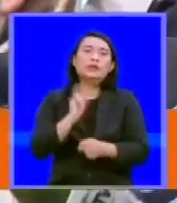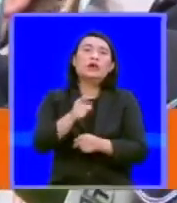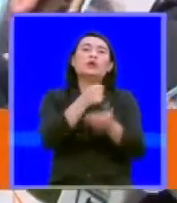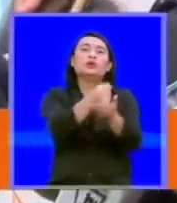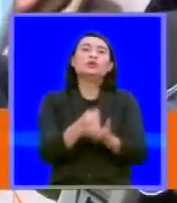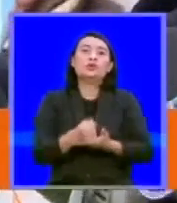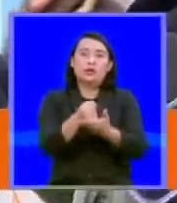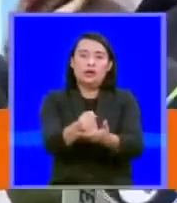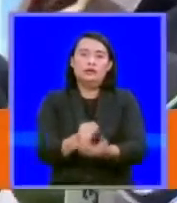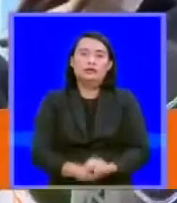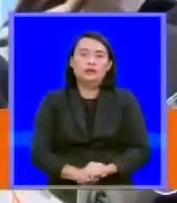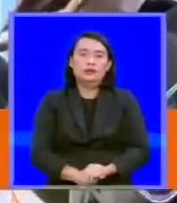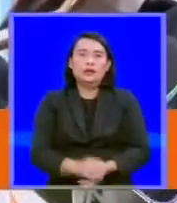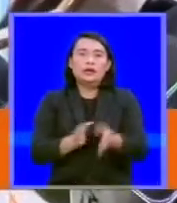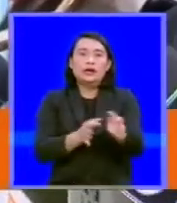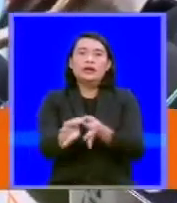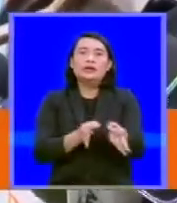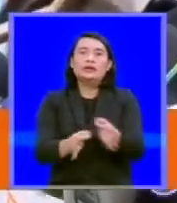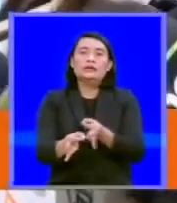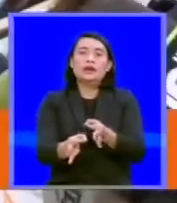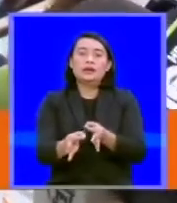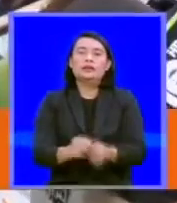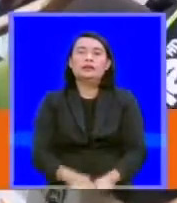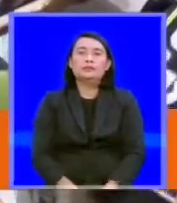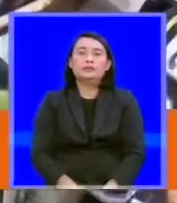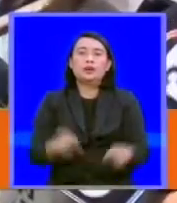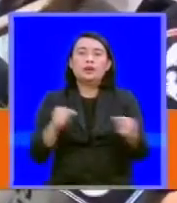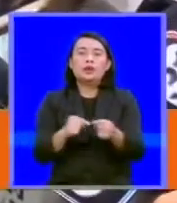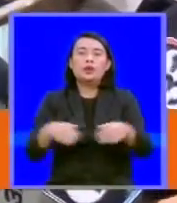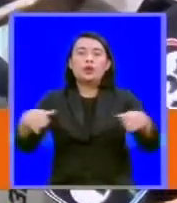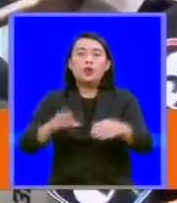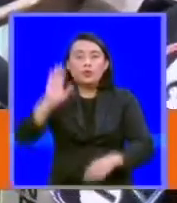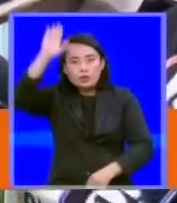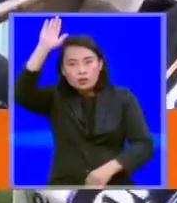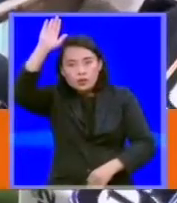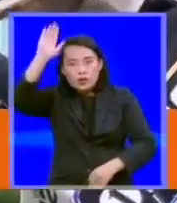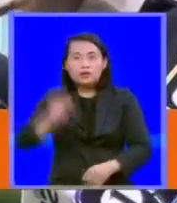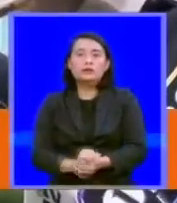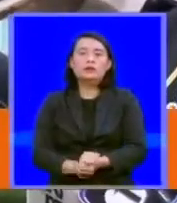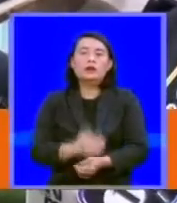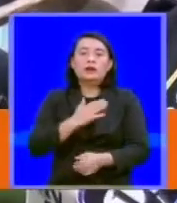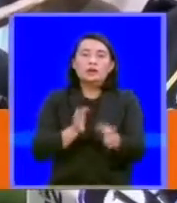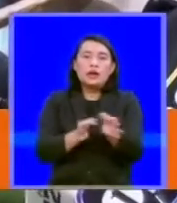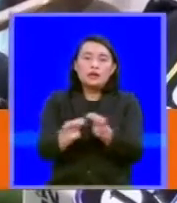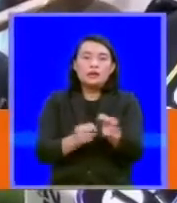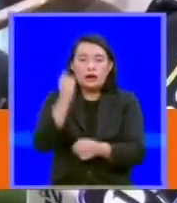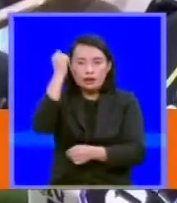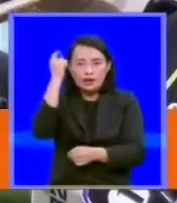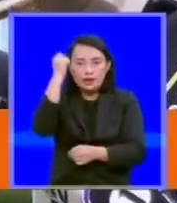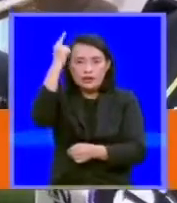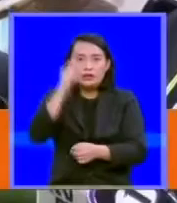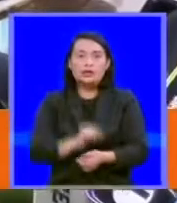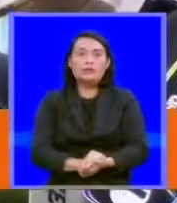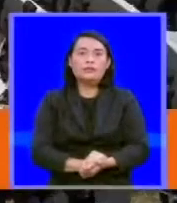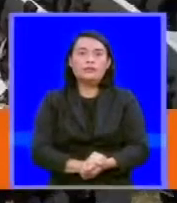ะฮะในลักษณะที่จะอธิบายทำให้ฝ่ายที่ประท้วงนั้นให้ความทำความเข้าใจกันถูกต้องนะอันนี้เราก็